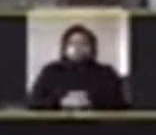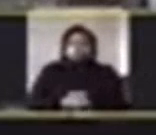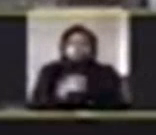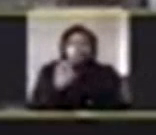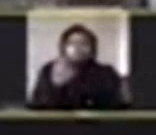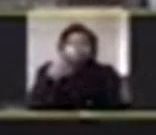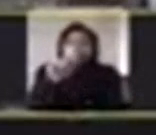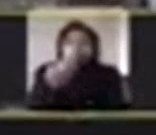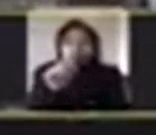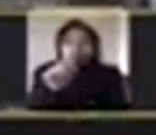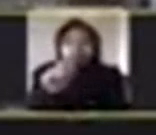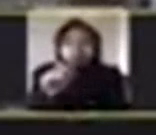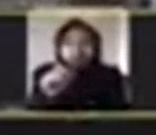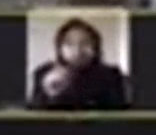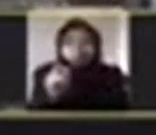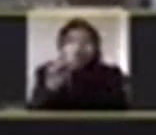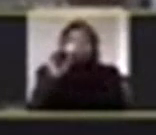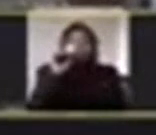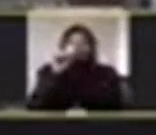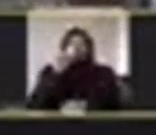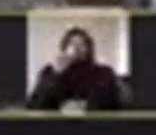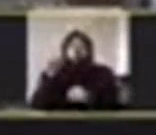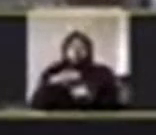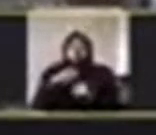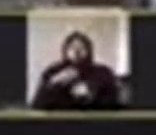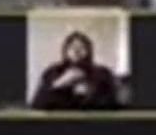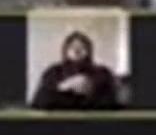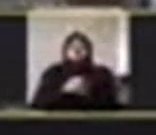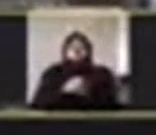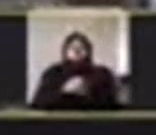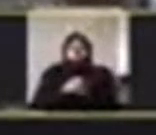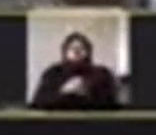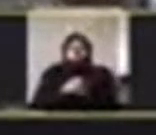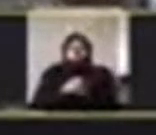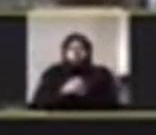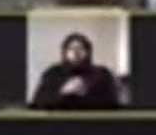adalah untuk orang tua yang